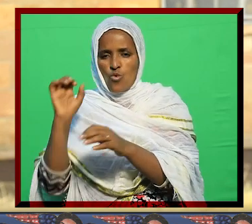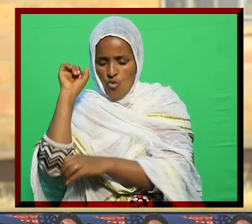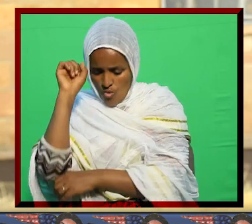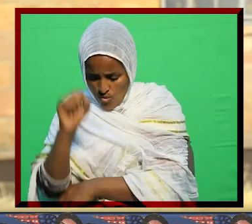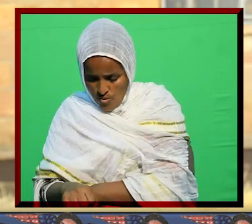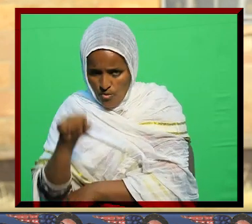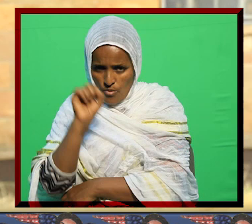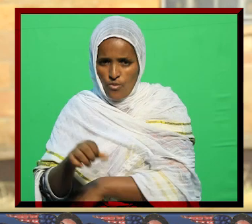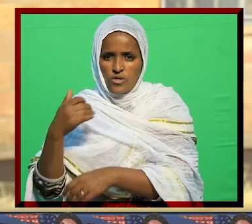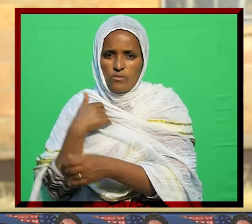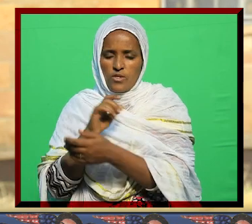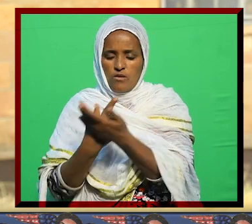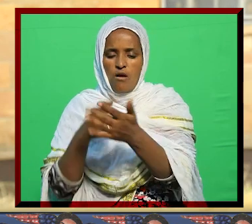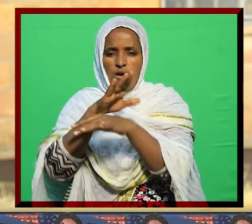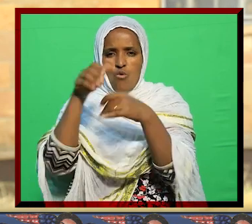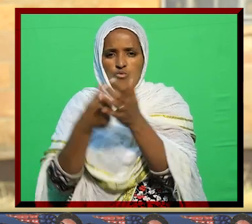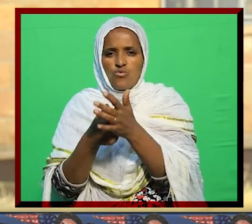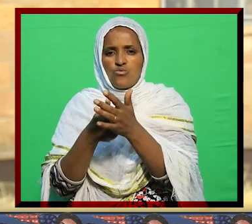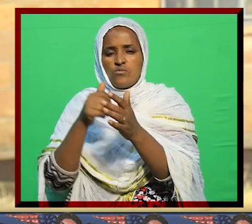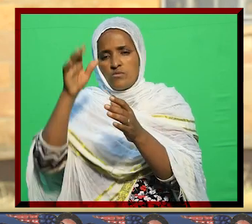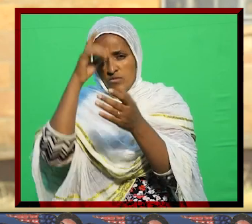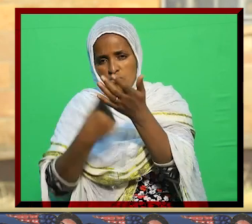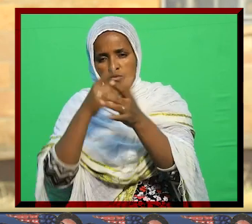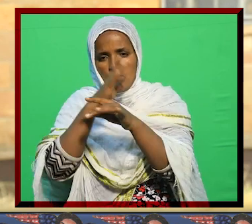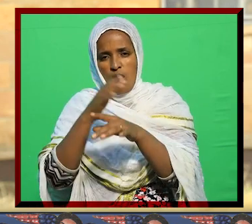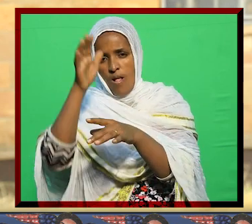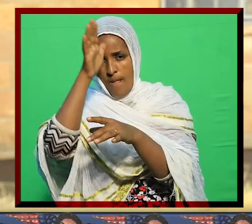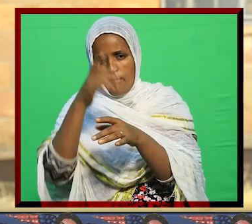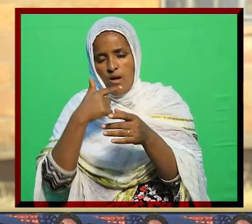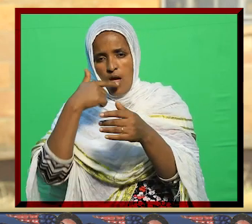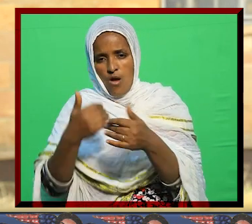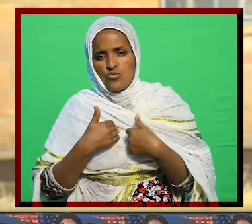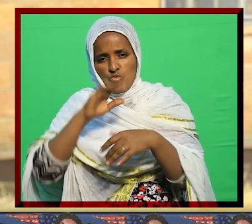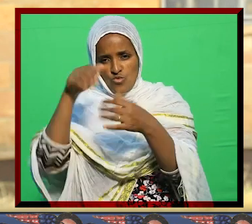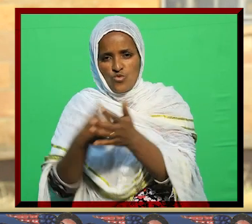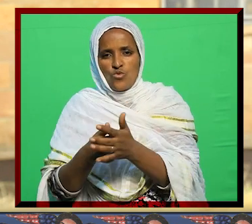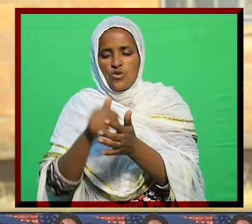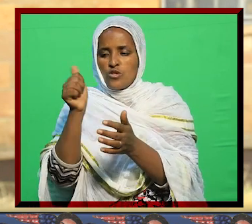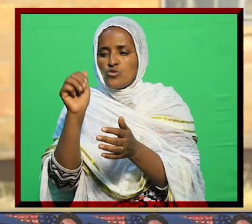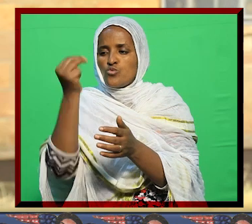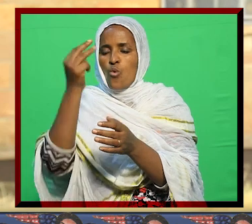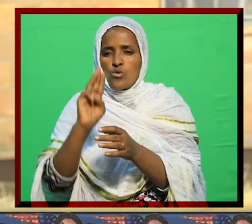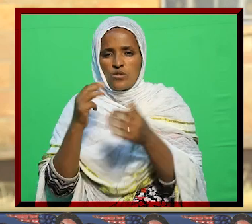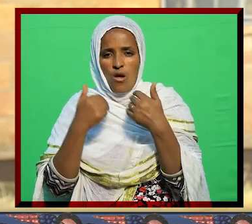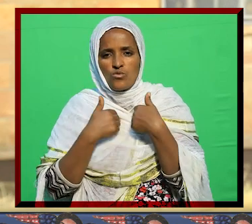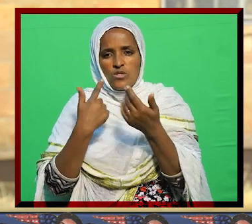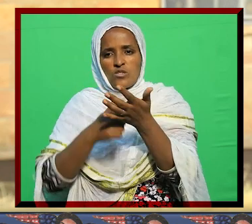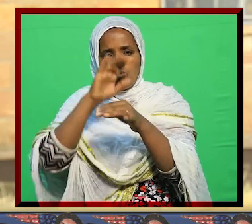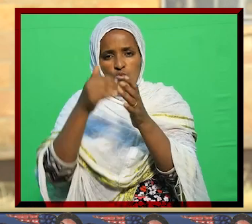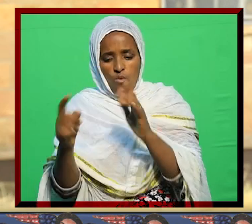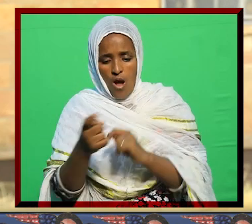900,000 ይሰግዱ ነበር። እንደና አባ ኪሮስ ያሉት እንደ መንኮራኩር ይሰግዱ ነበር። እንደና አባ በምኑዳ ያሉት የመሳሰሉት እንደነ እንጦስ